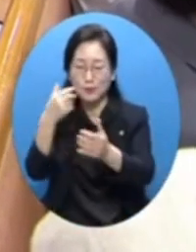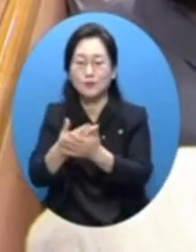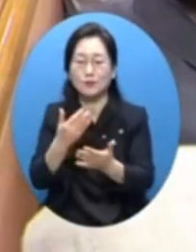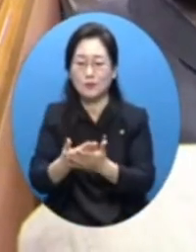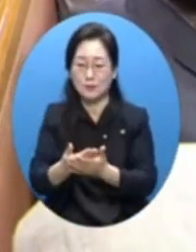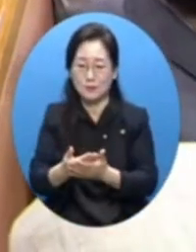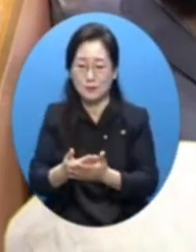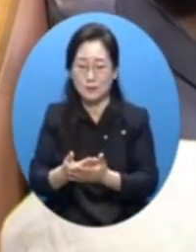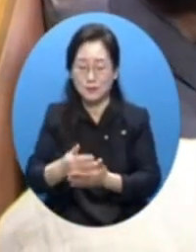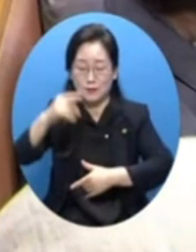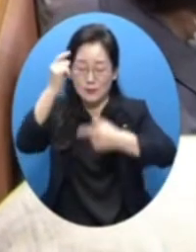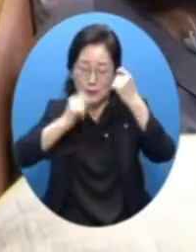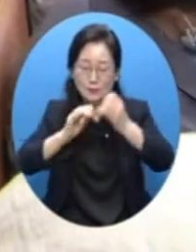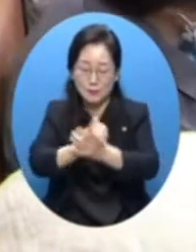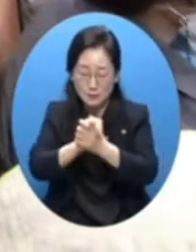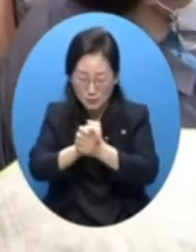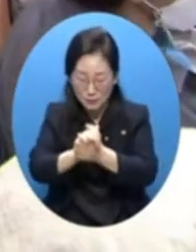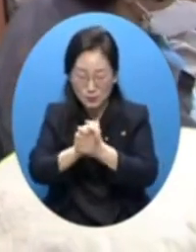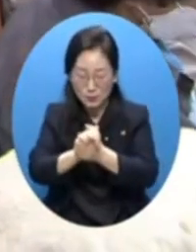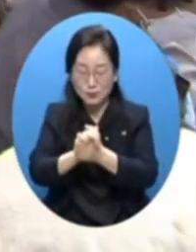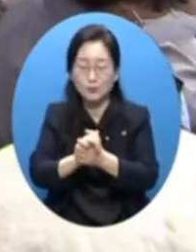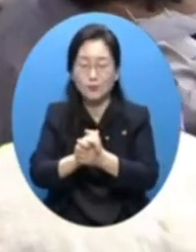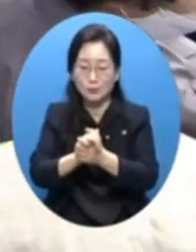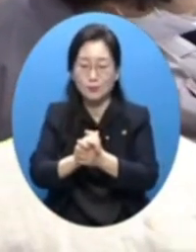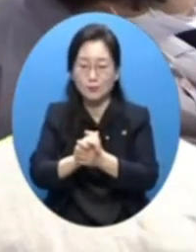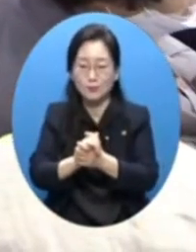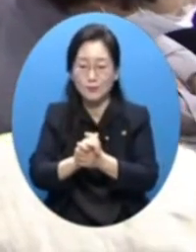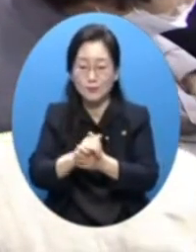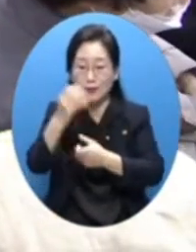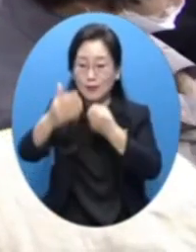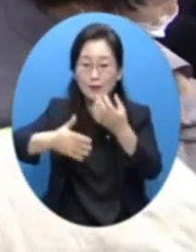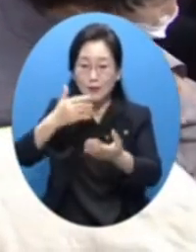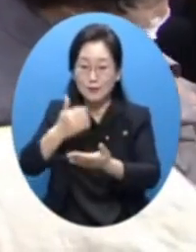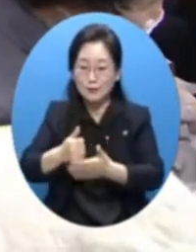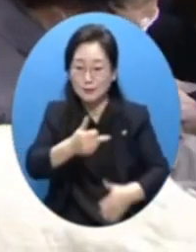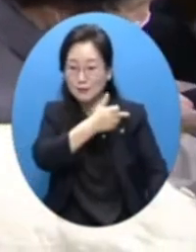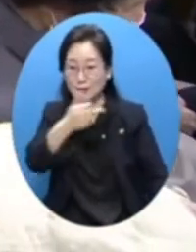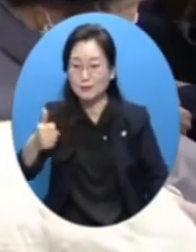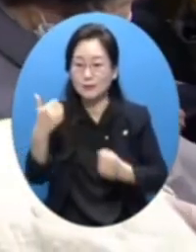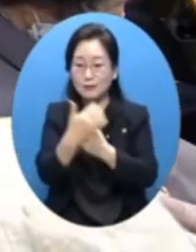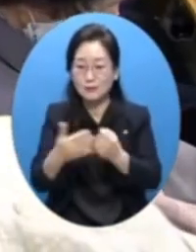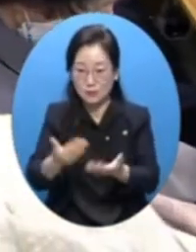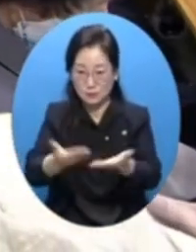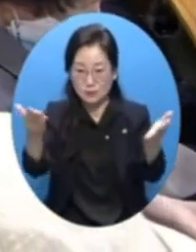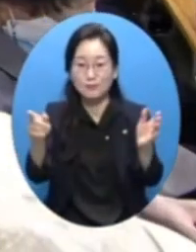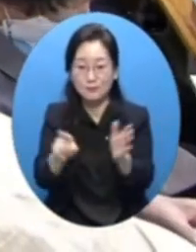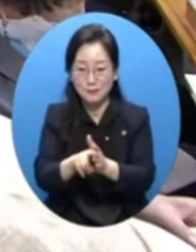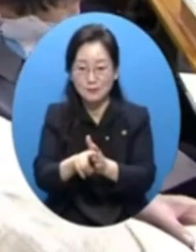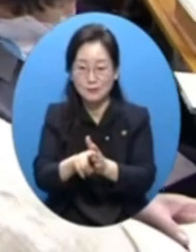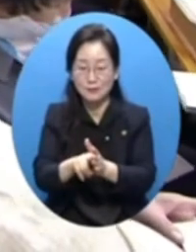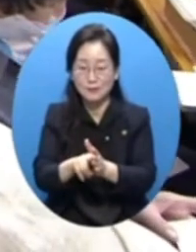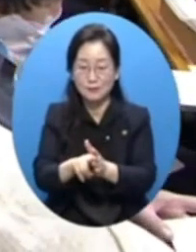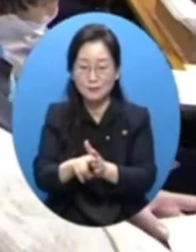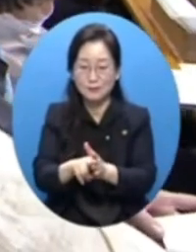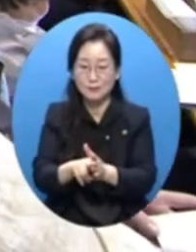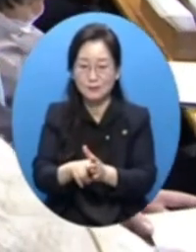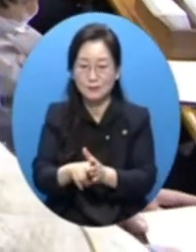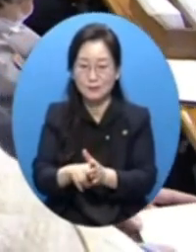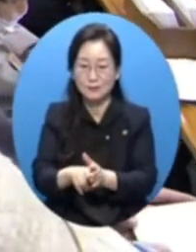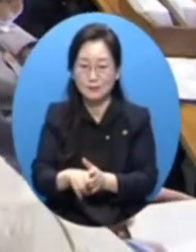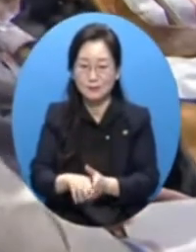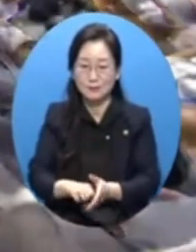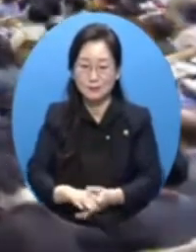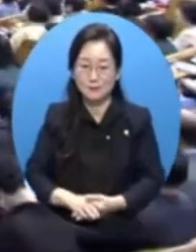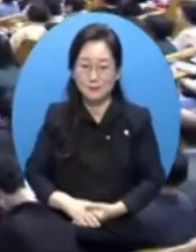건져주시옵소서. 눈물로 기도하고 또 기도하고 기도하면 하나님이 우리에게 큰 은혜를 주실 줄로 믿습니다.